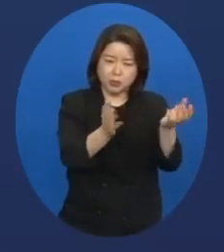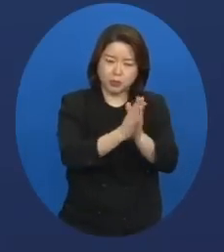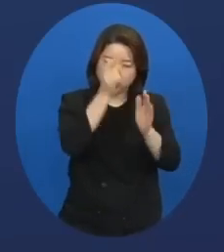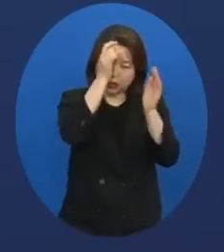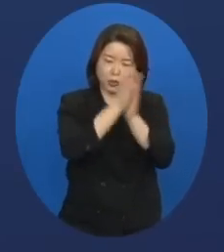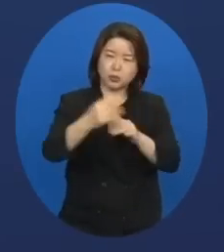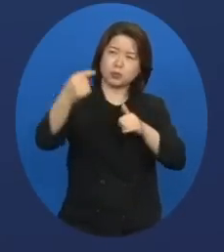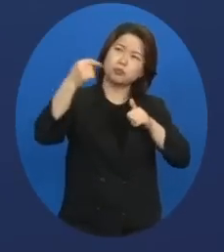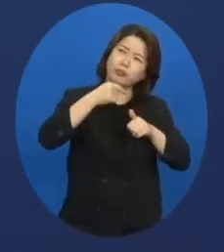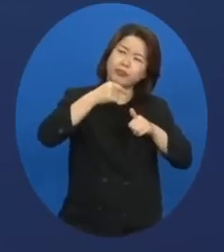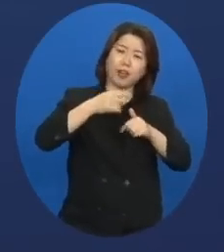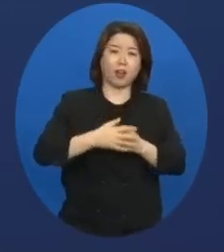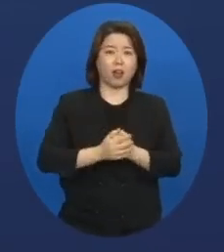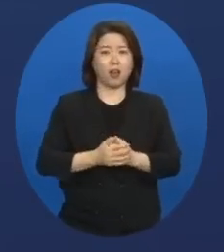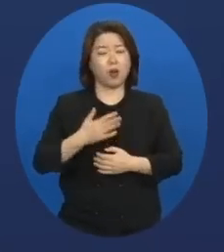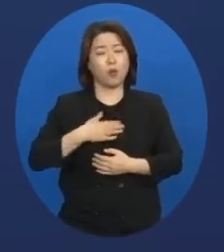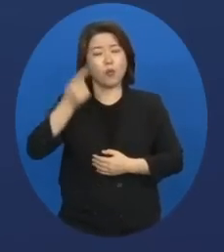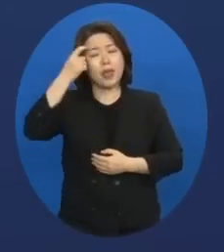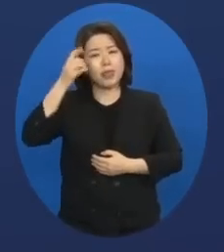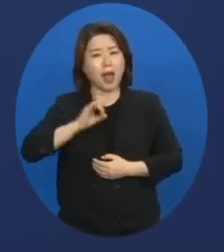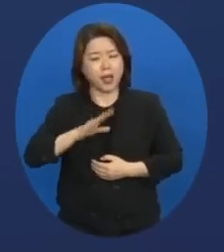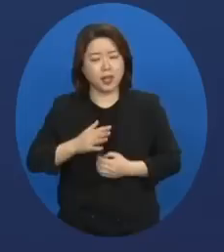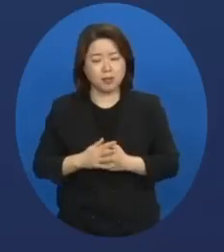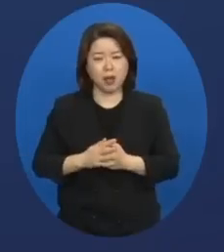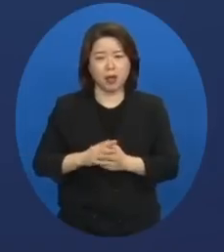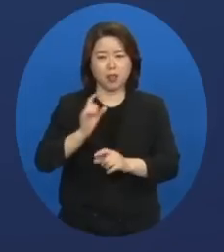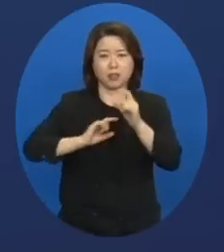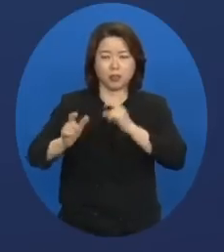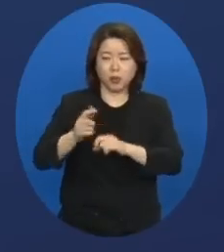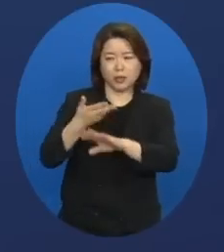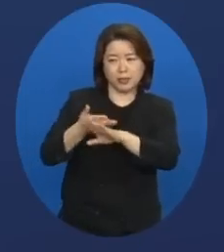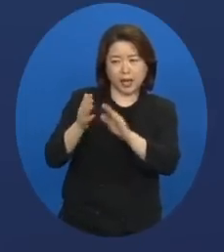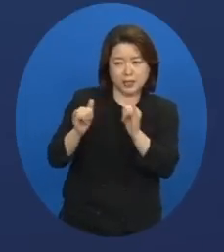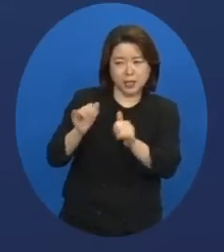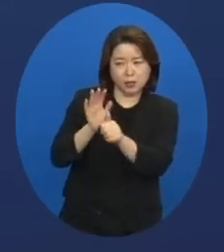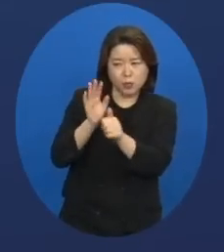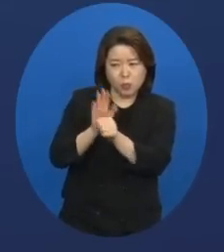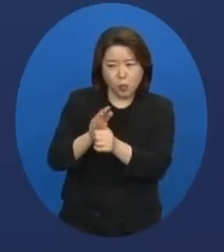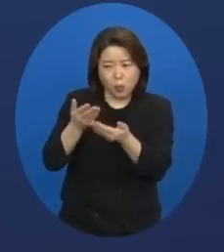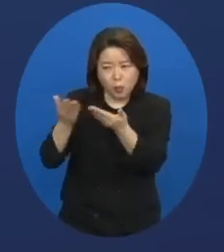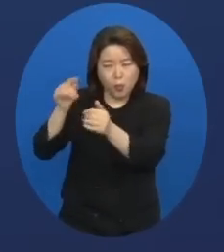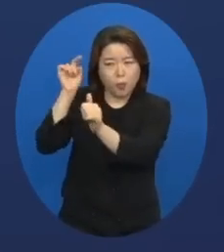시키는 거지? 왜 나에게는 유난히 이렇게 다른 사람을 도우라고 하는 거지?